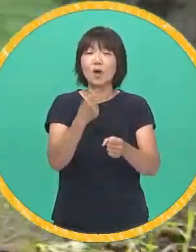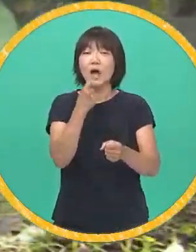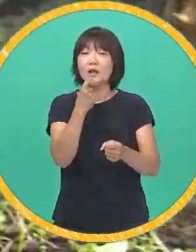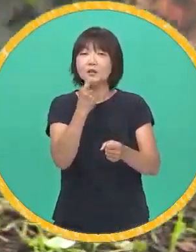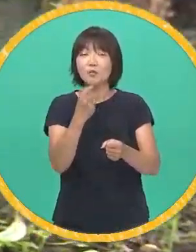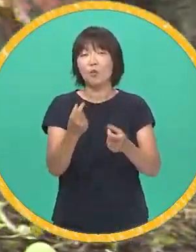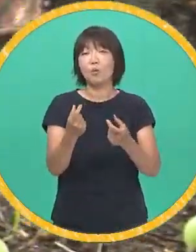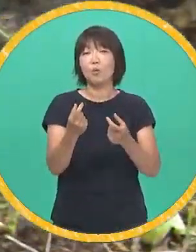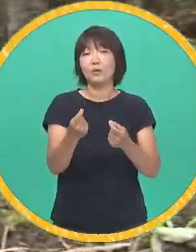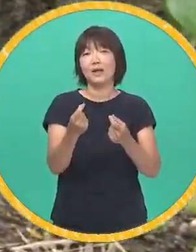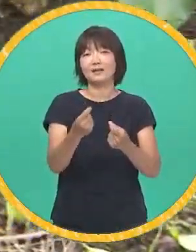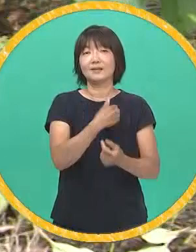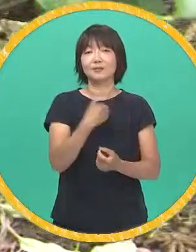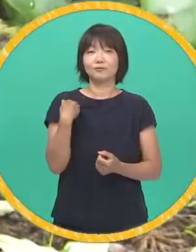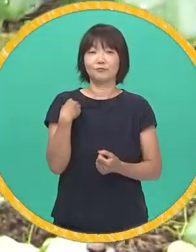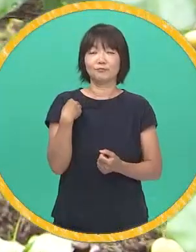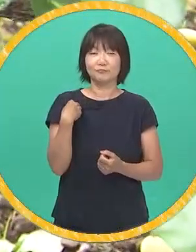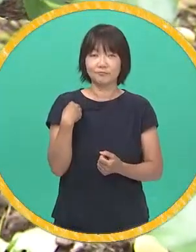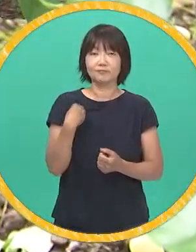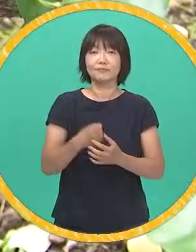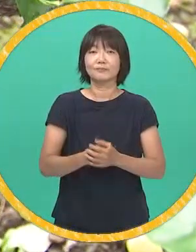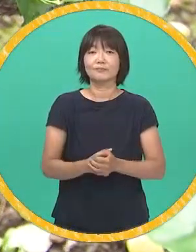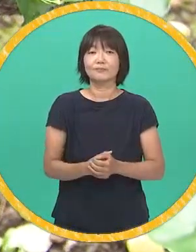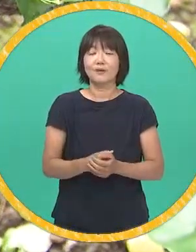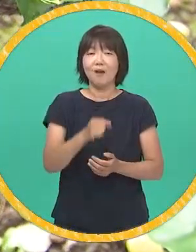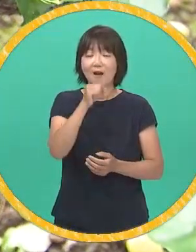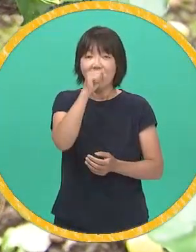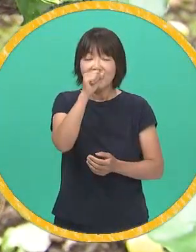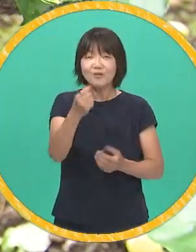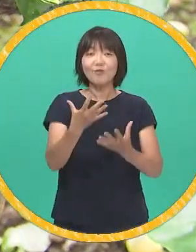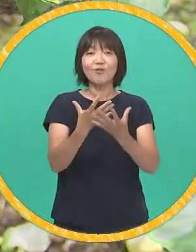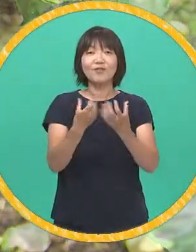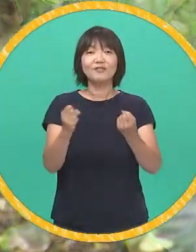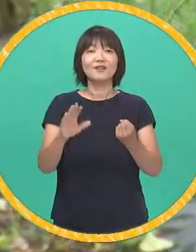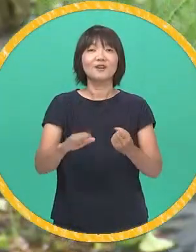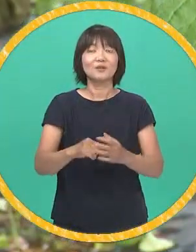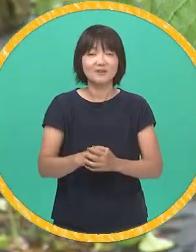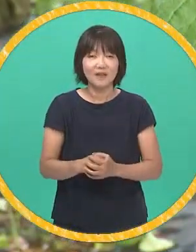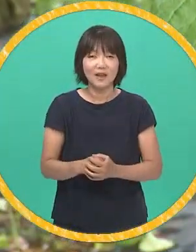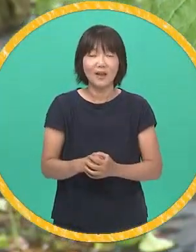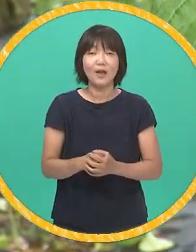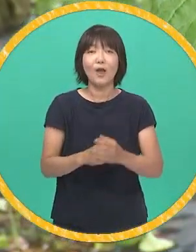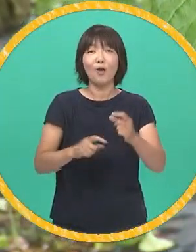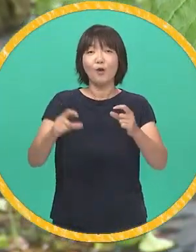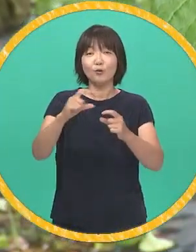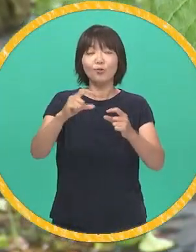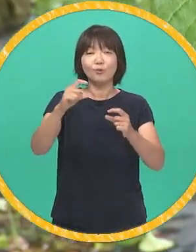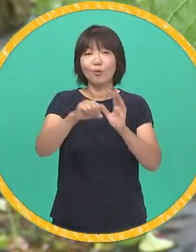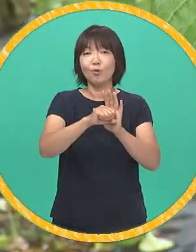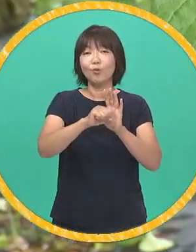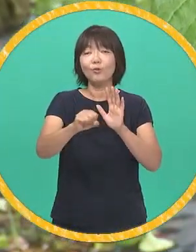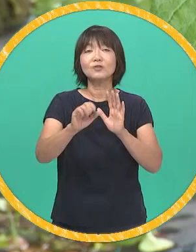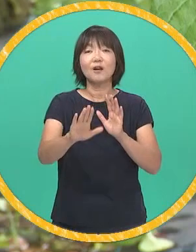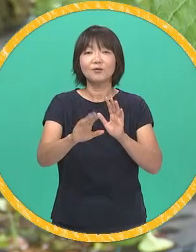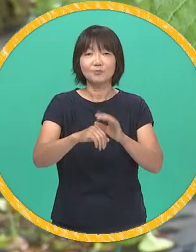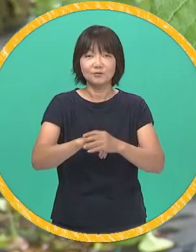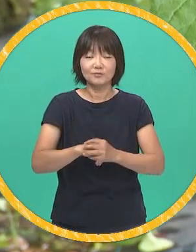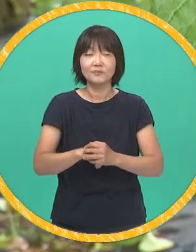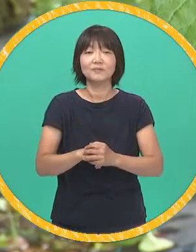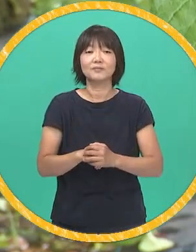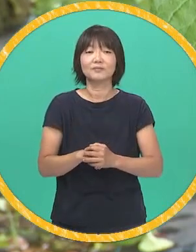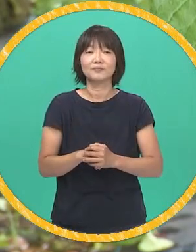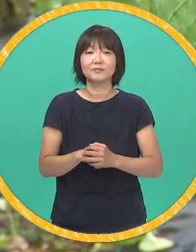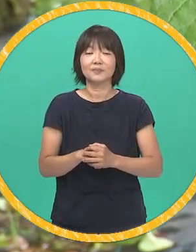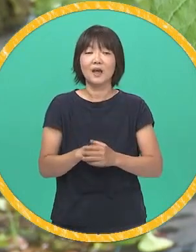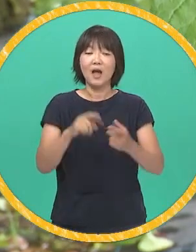ず拝借していただけますいいことづくしですよねぇーどんどん効率良くなりそうですねそうですねまぁ